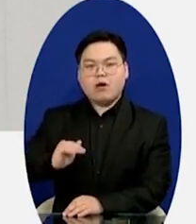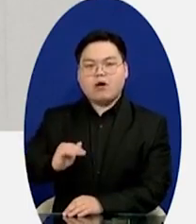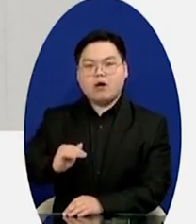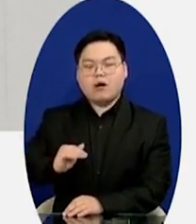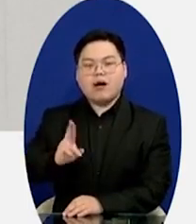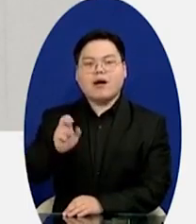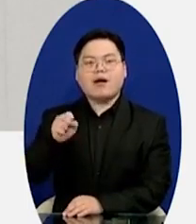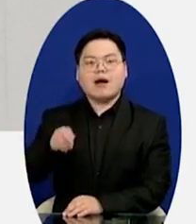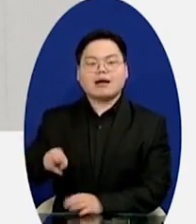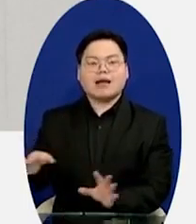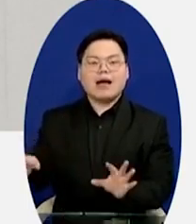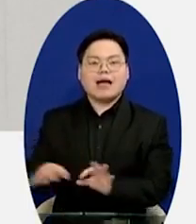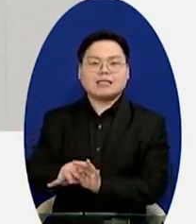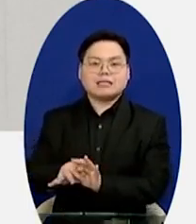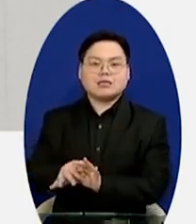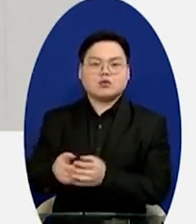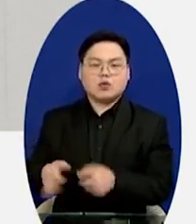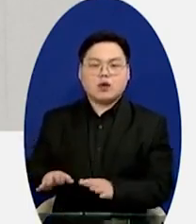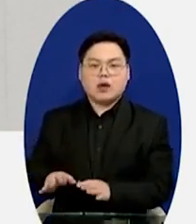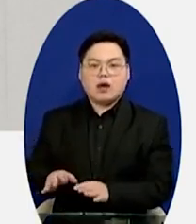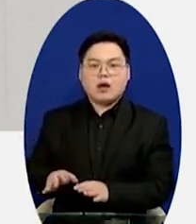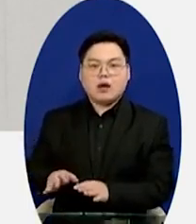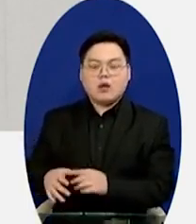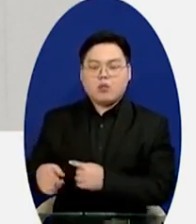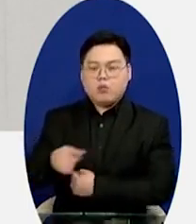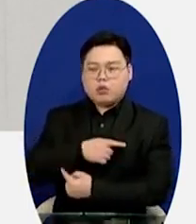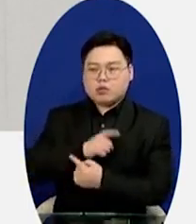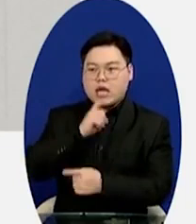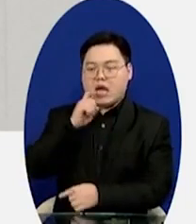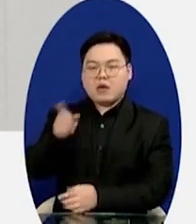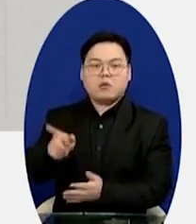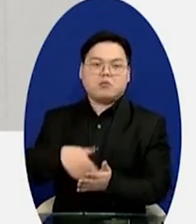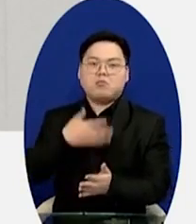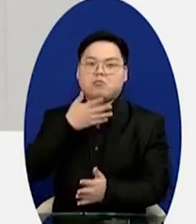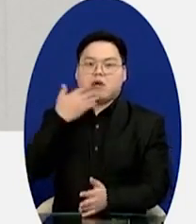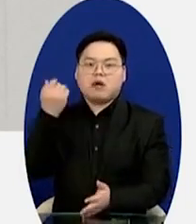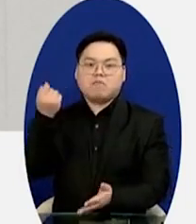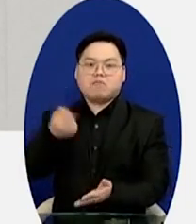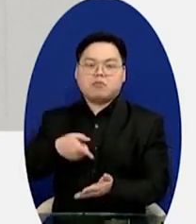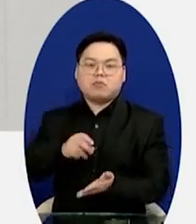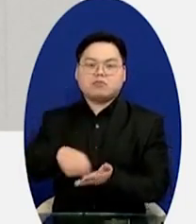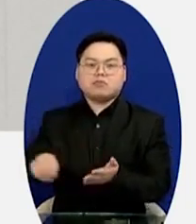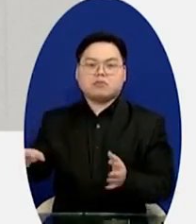Картыг хаацсан байгаа ингээд бичиг. Хариу хөргүүлэх шаардлагагүй гэж хаацсан.